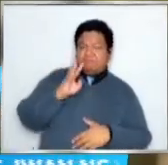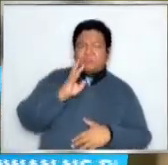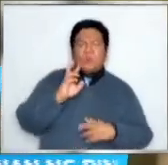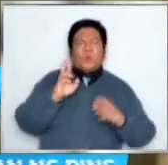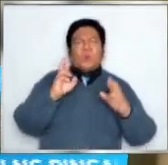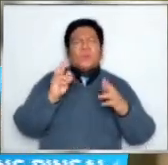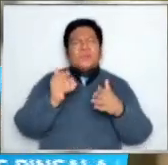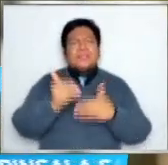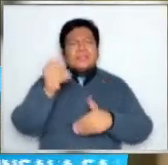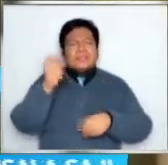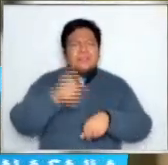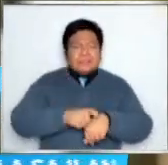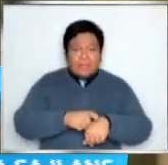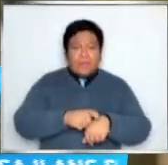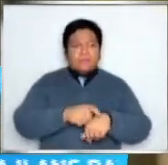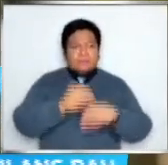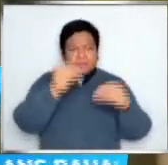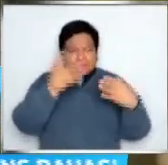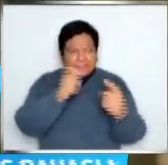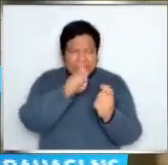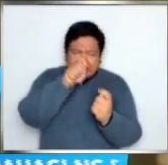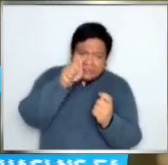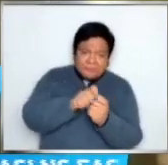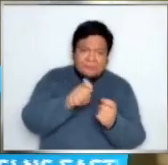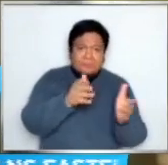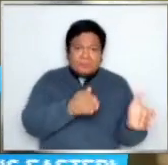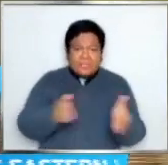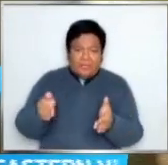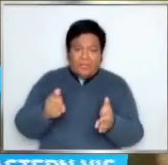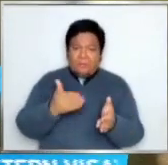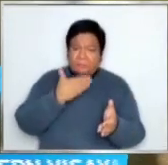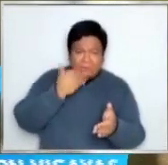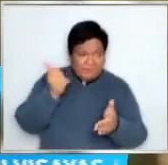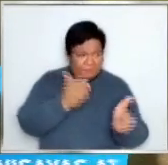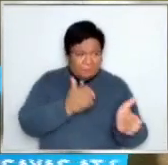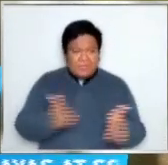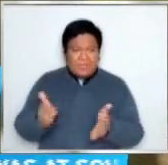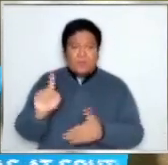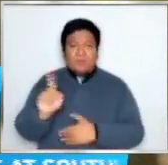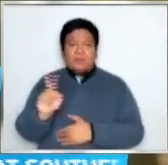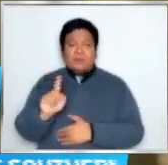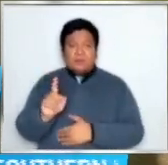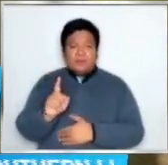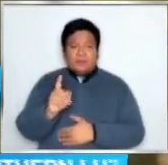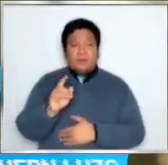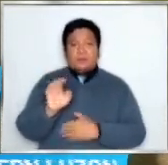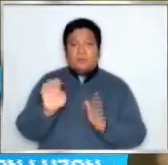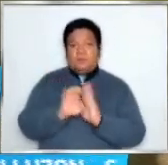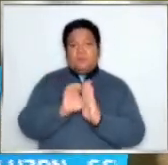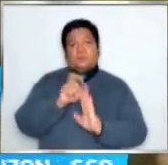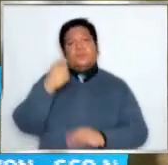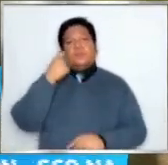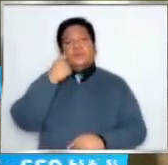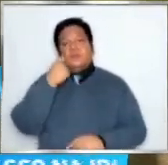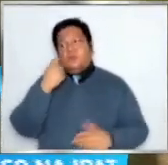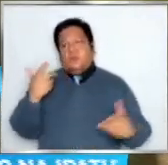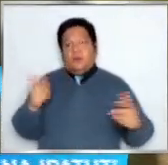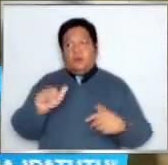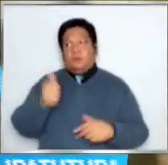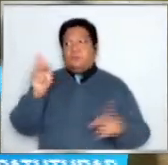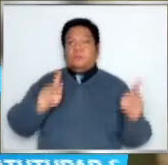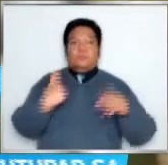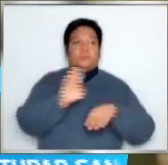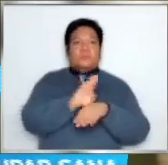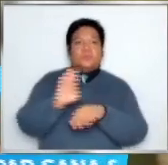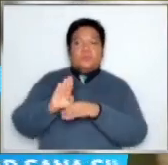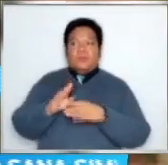ng konkretong plano, ng maayos na plano. Parang kagaya na lang din kanina. Siyempre yung iba, wala naman din na dalagang pera. Siguro